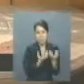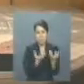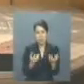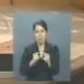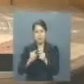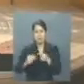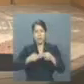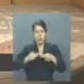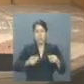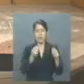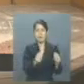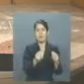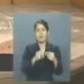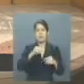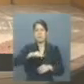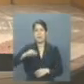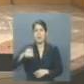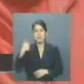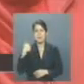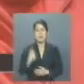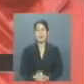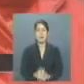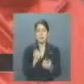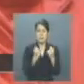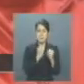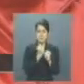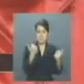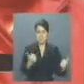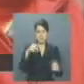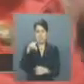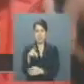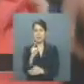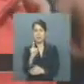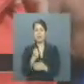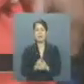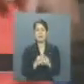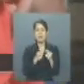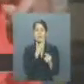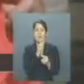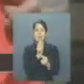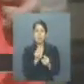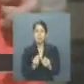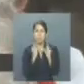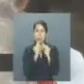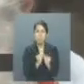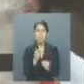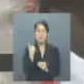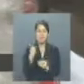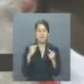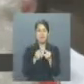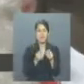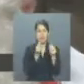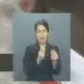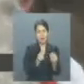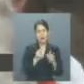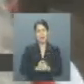และถ่ายรูปกับเซนเตอร์คลอสปีนี้พิเศษกว่าทุกปีเพราะเซนเตอร์คลอสได้ฝึกกล่าวคำอวยพรสุขสันต์วันคริสต์มาสและสุขสันต์ปีใหม่ถึง5